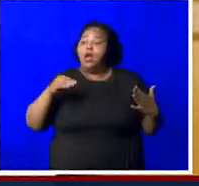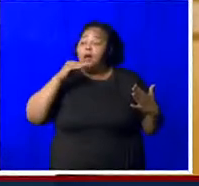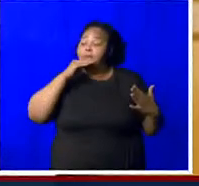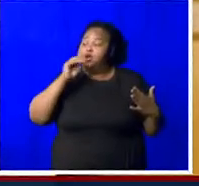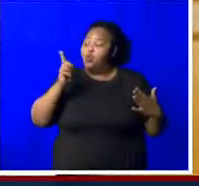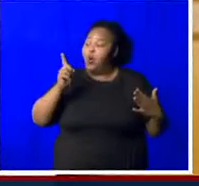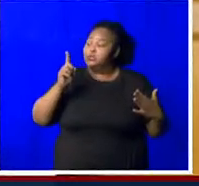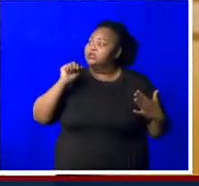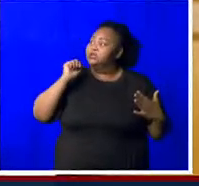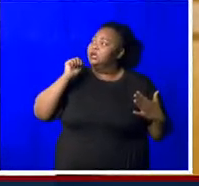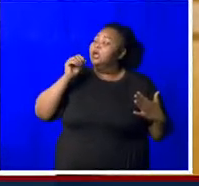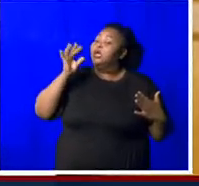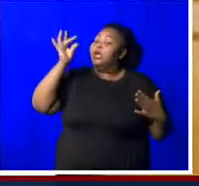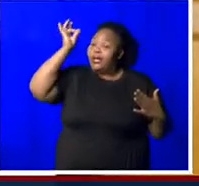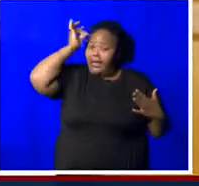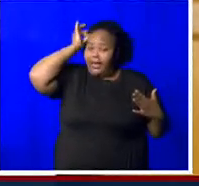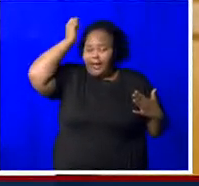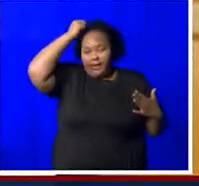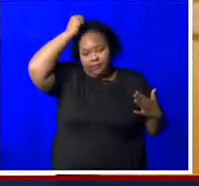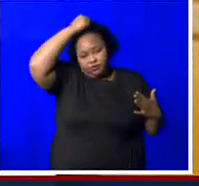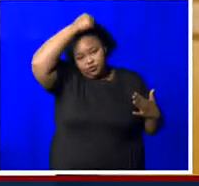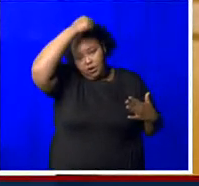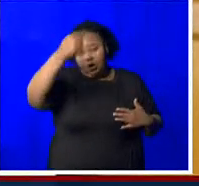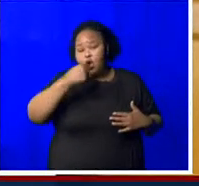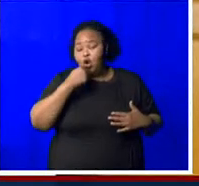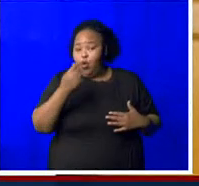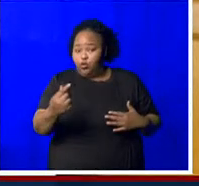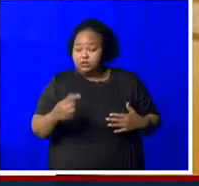Banage bandu lo sebenda na.